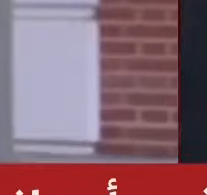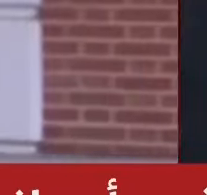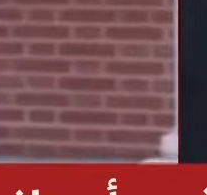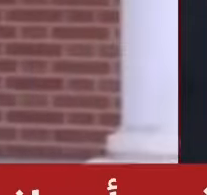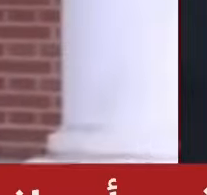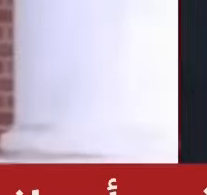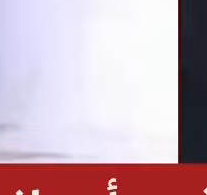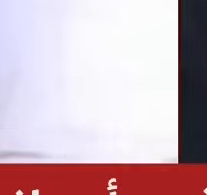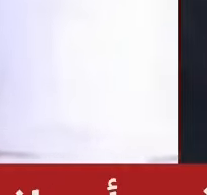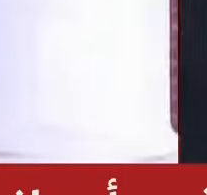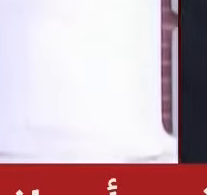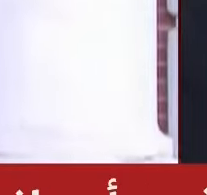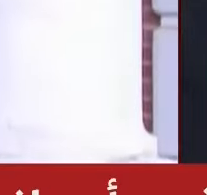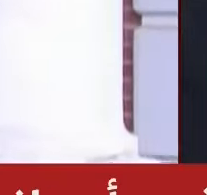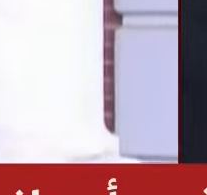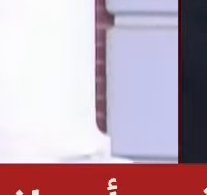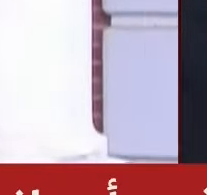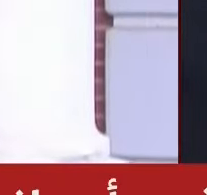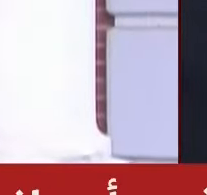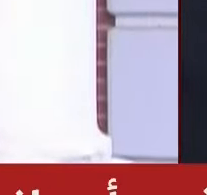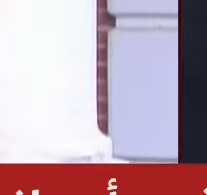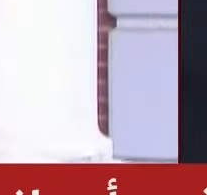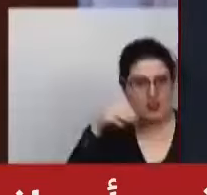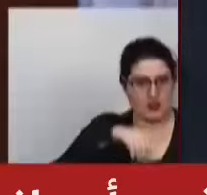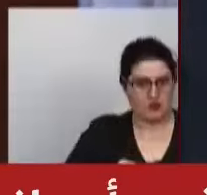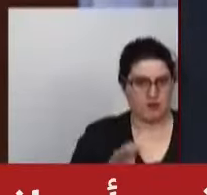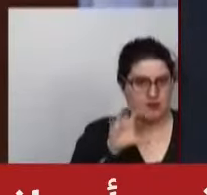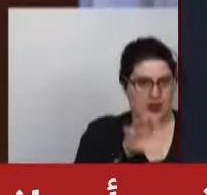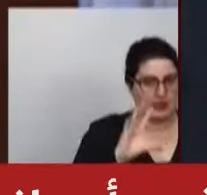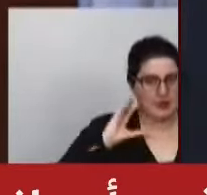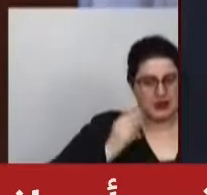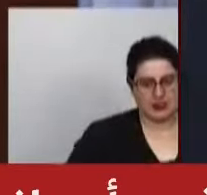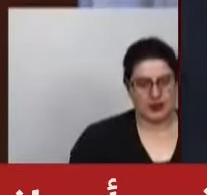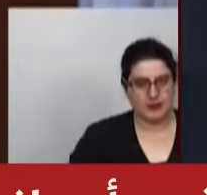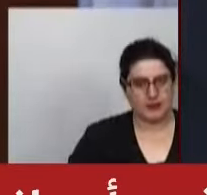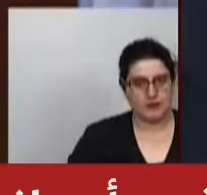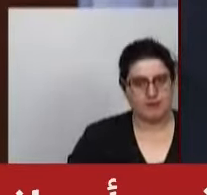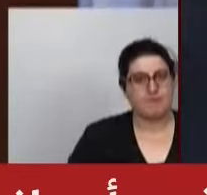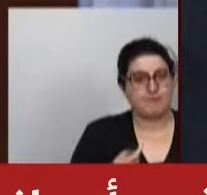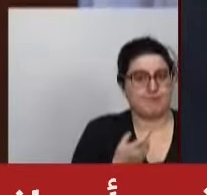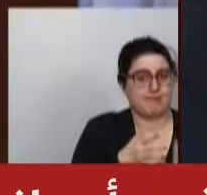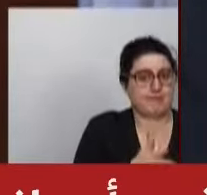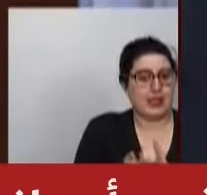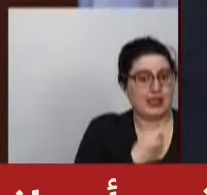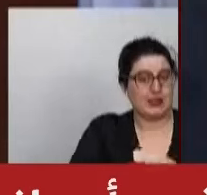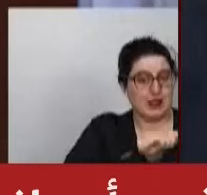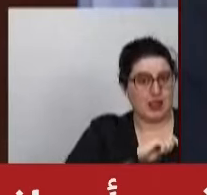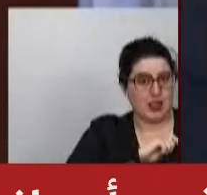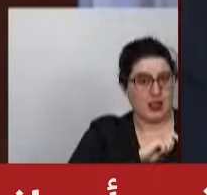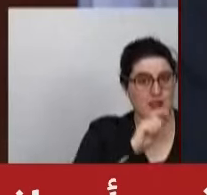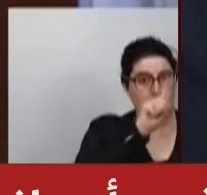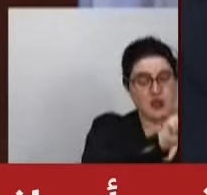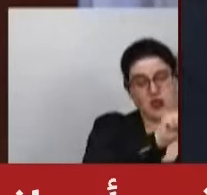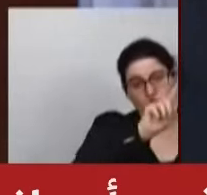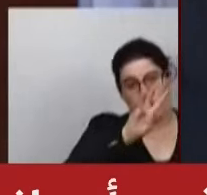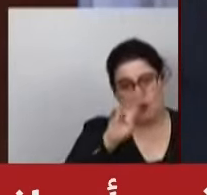سياسة قضائية، سياسة مالية، تأمين حدودها الخارجية مع فلسطين.